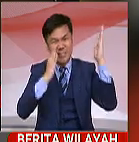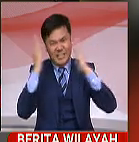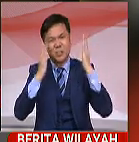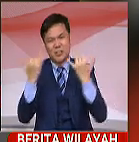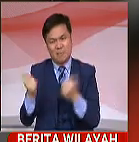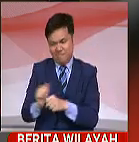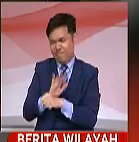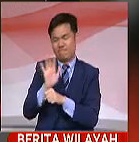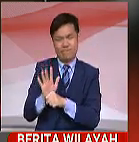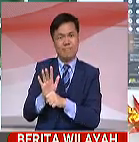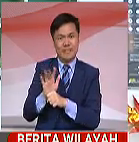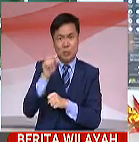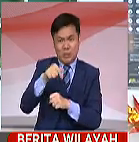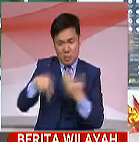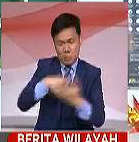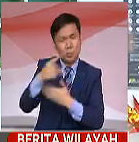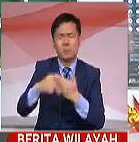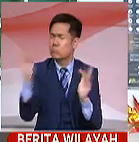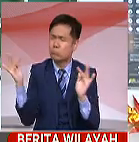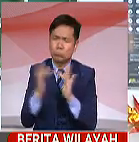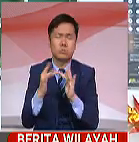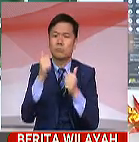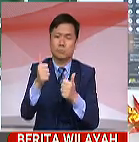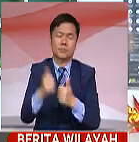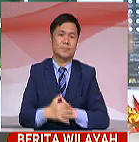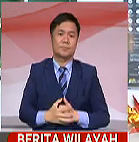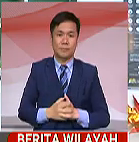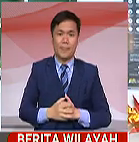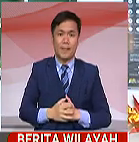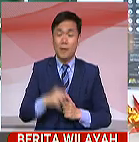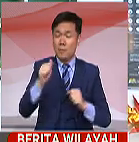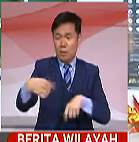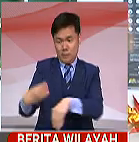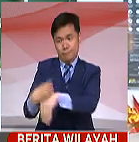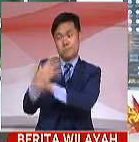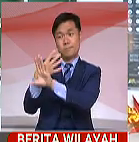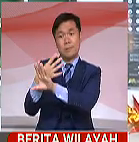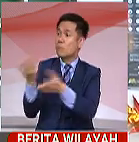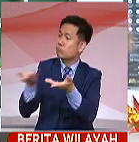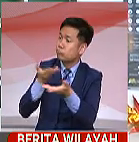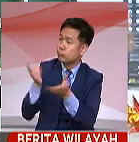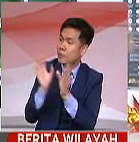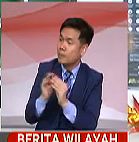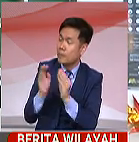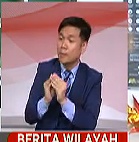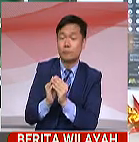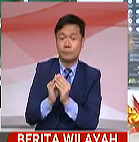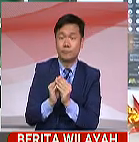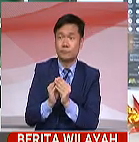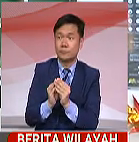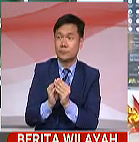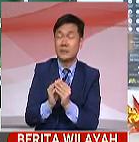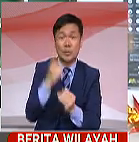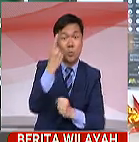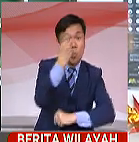pandemik COVID-19. That I think we can have virtual conference meeting like 2 to 3